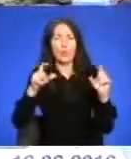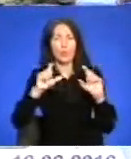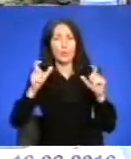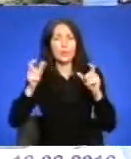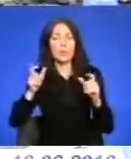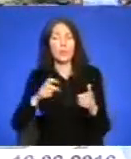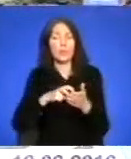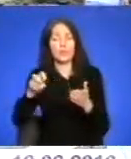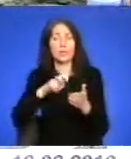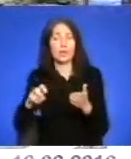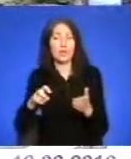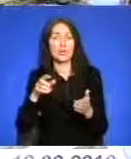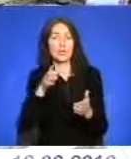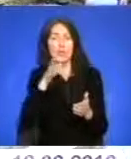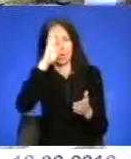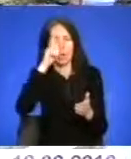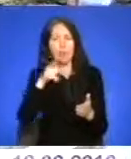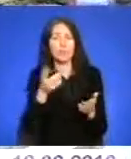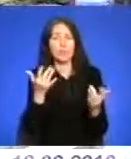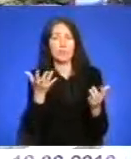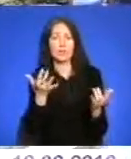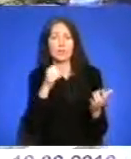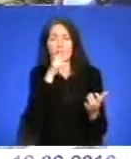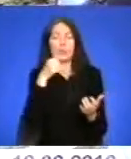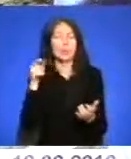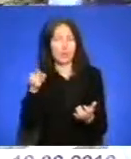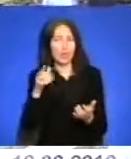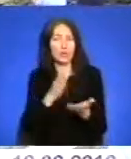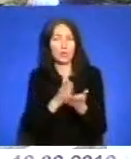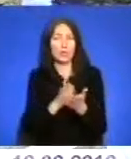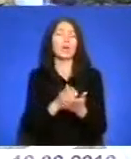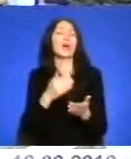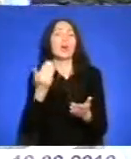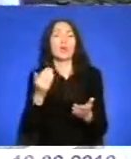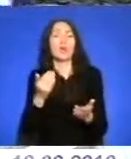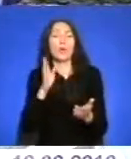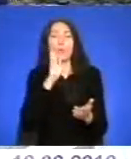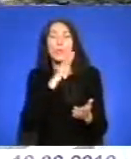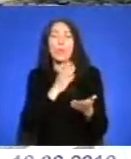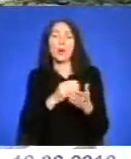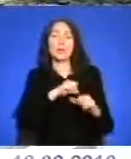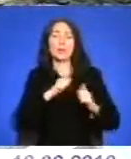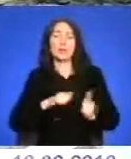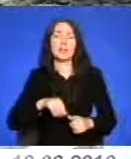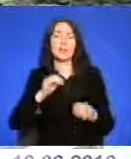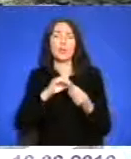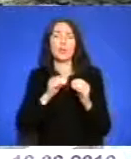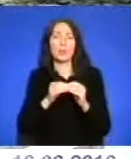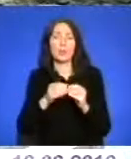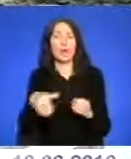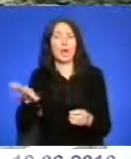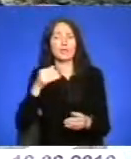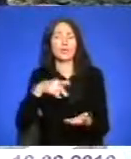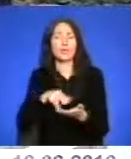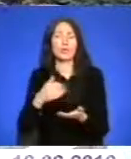його свекруха, його мама має з серцем проблеми. Всюди ходжу я. Просила допомогу, надала, дала мені 100